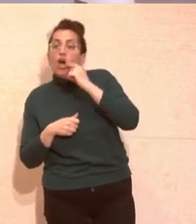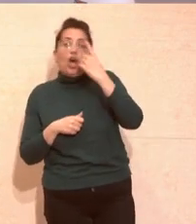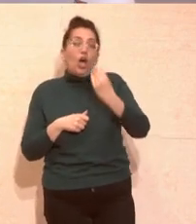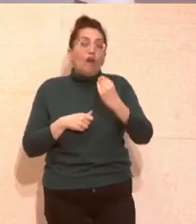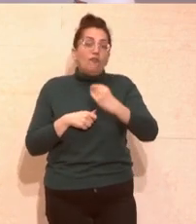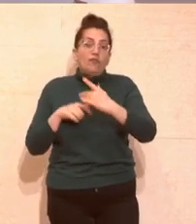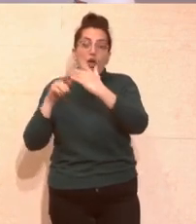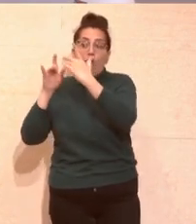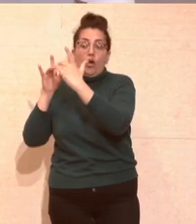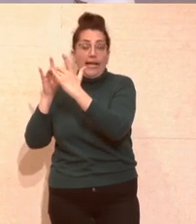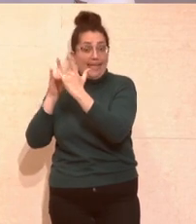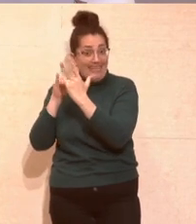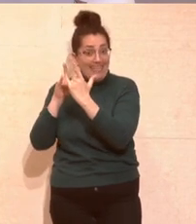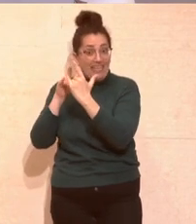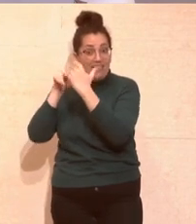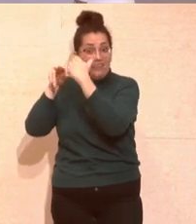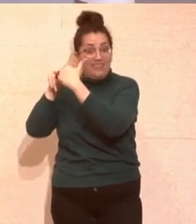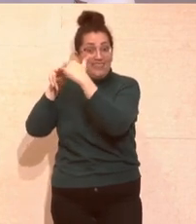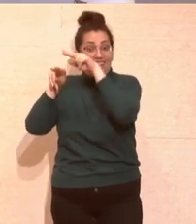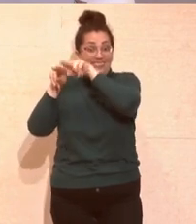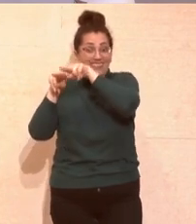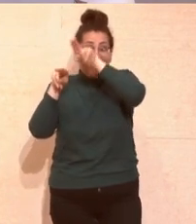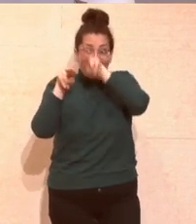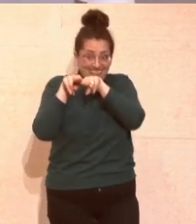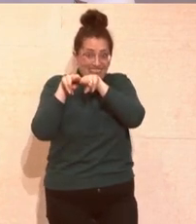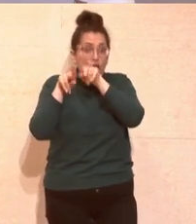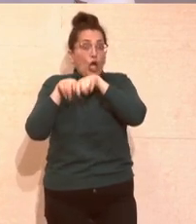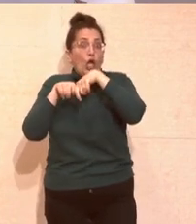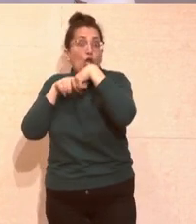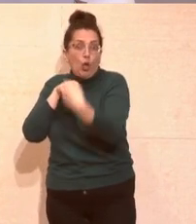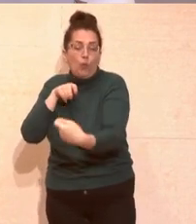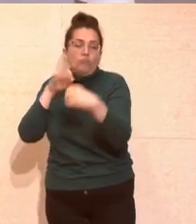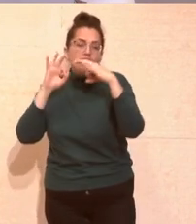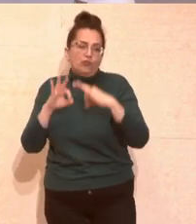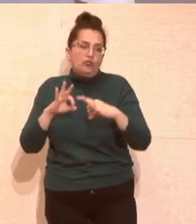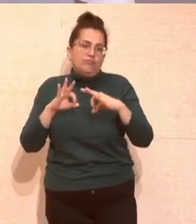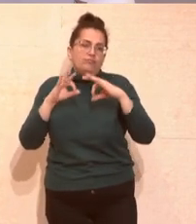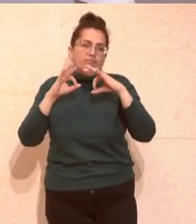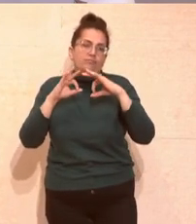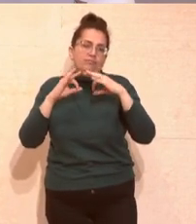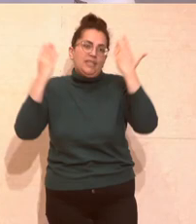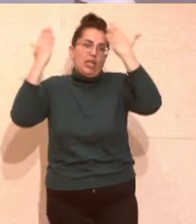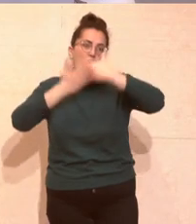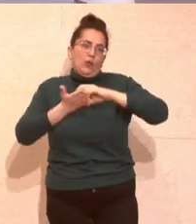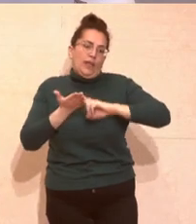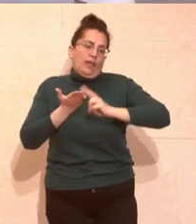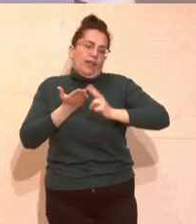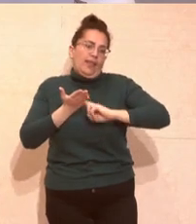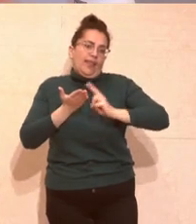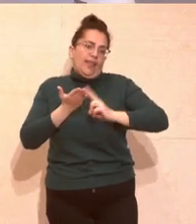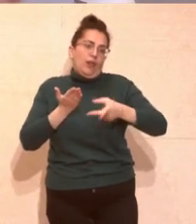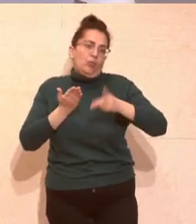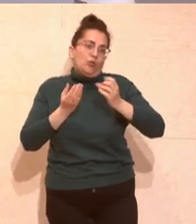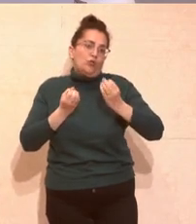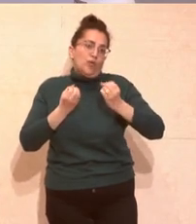même dans les pays où c'est tout à fait commun en Asie, on a plus de réveils nocturnes, effectivement, à la fois du côté des parents et des enfants, parce qu'en fait, tout simplement,